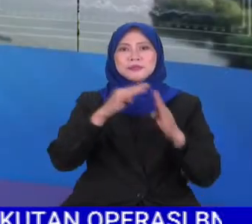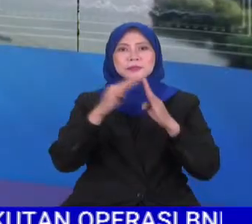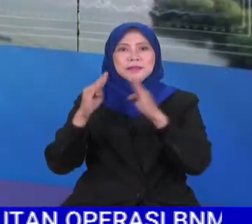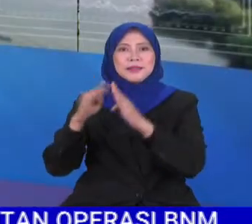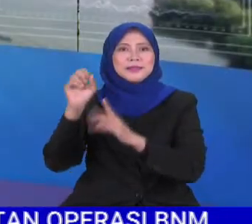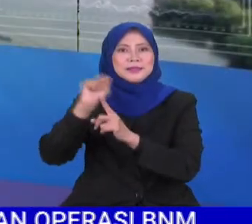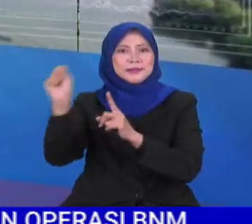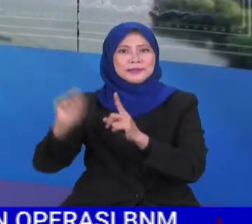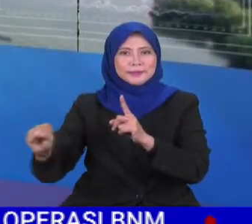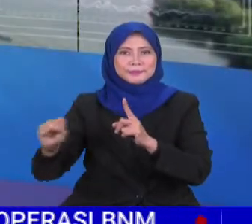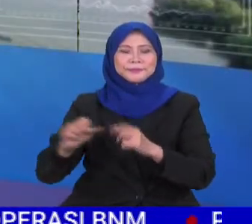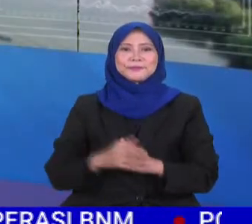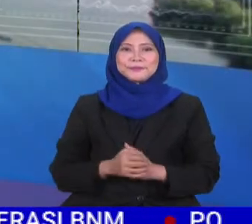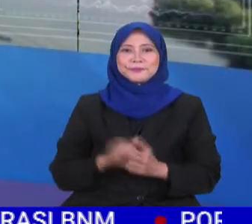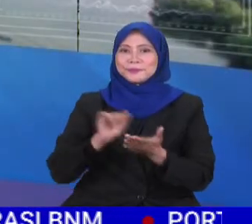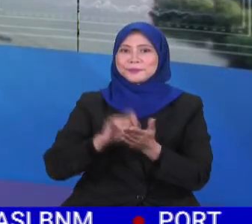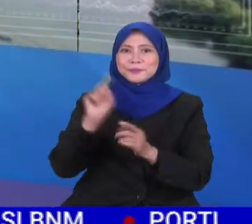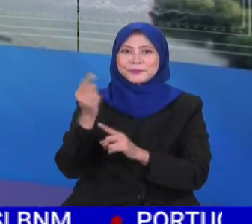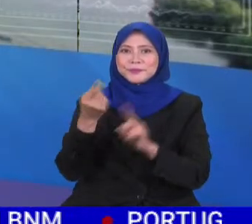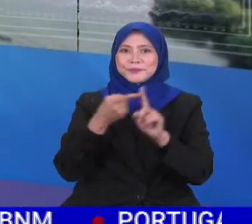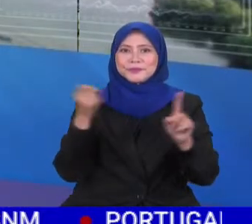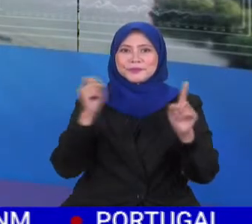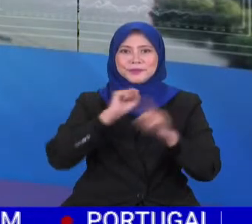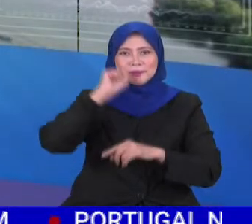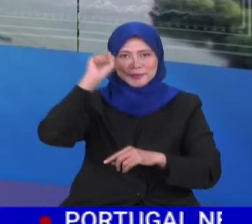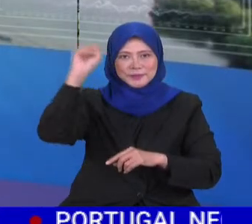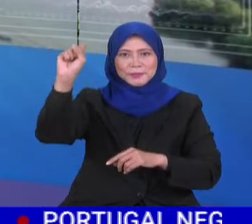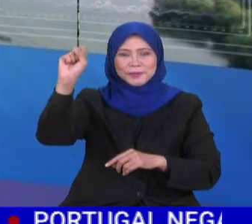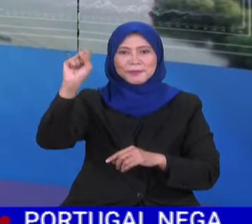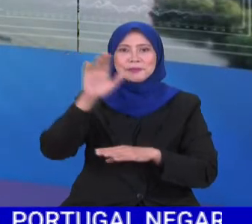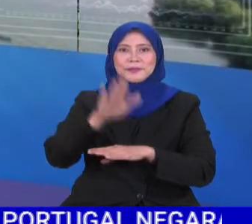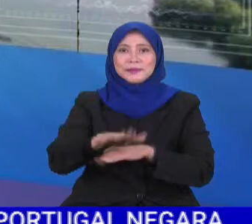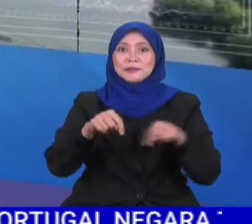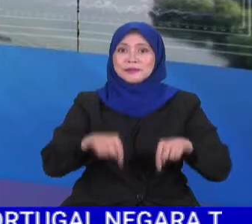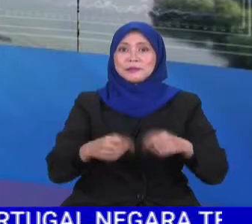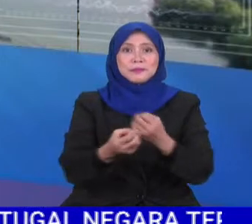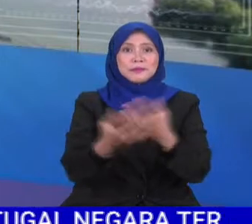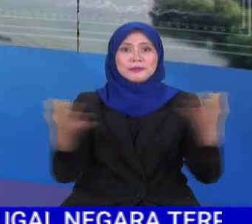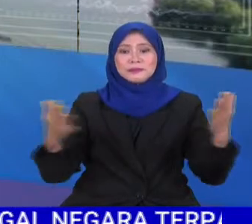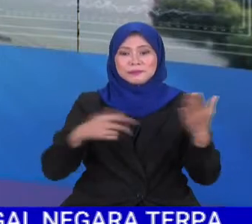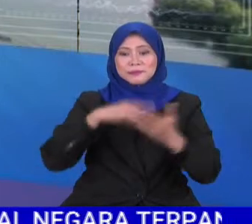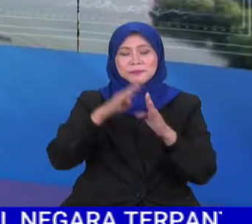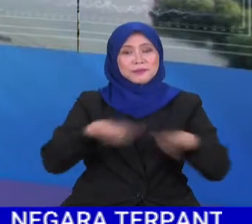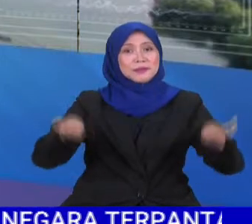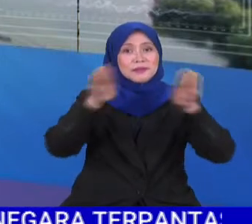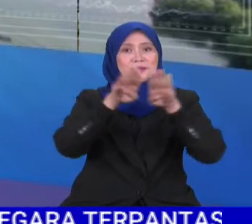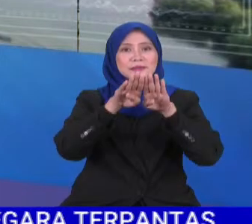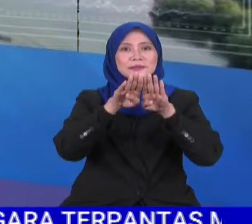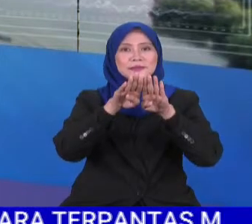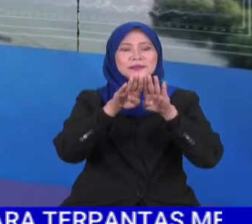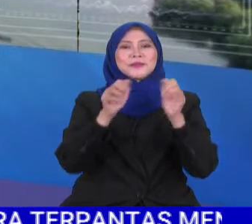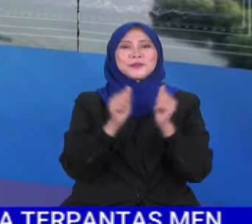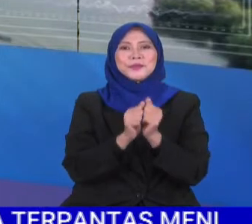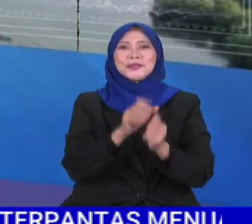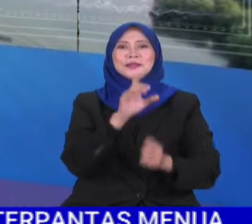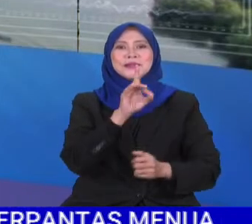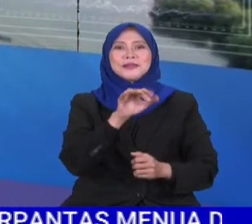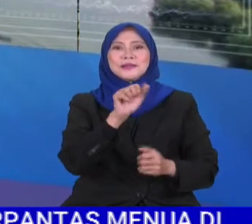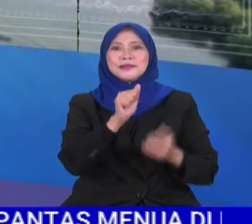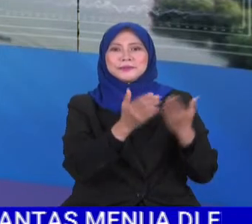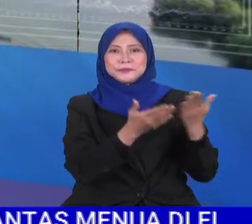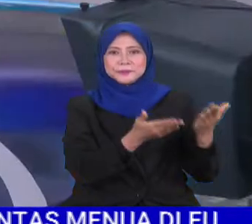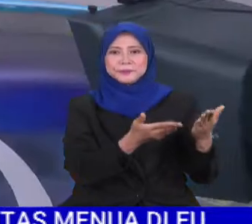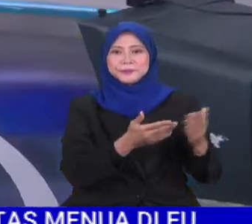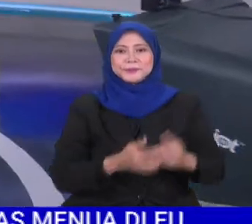Sandakan baik sekian perkembangan dari Sabah untuk petang ini lebih banyak berita dalam negeri bersama di